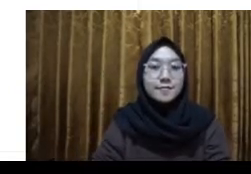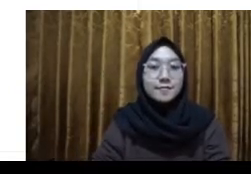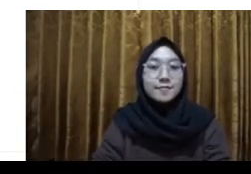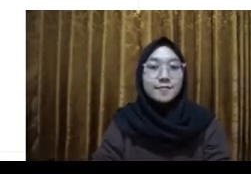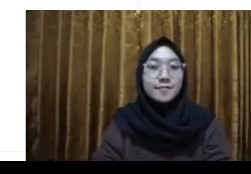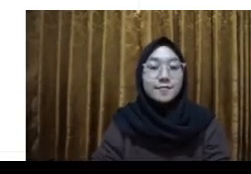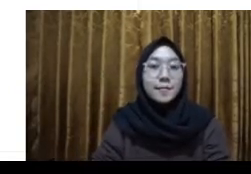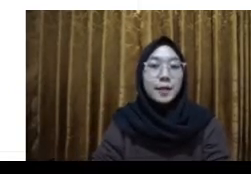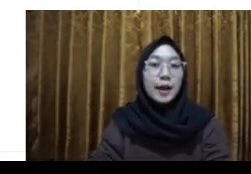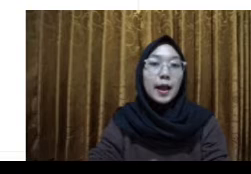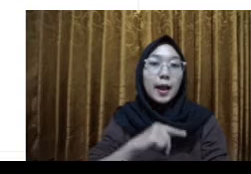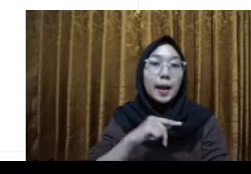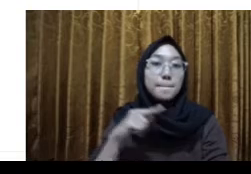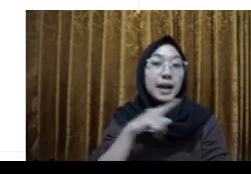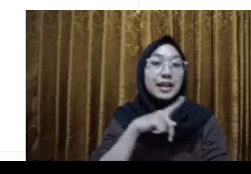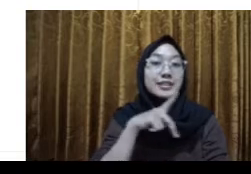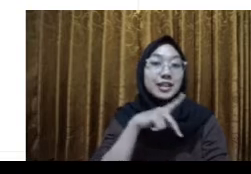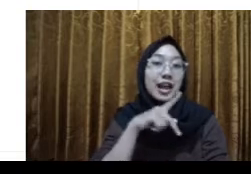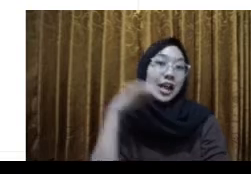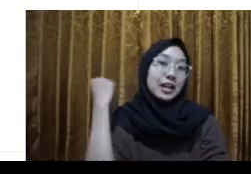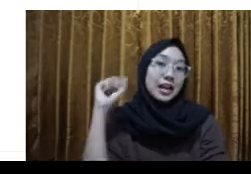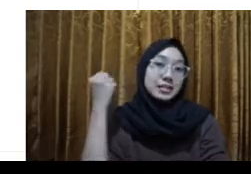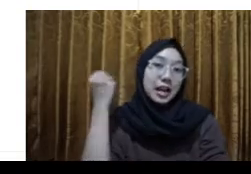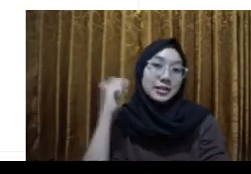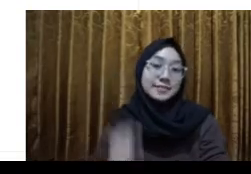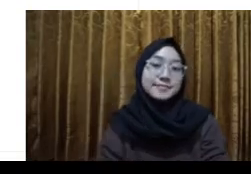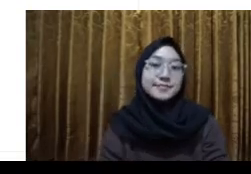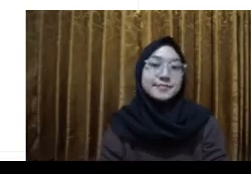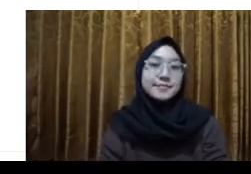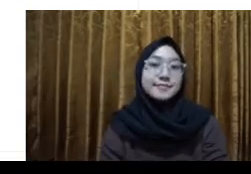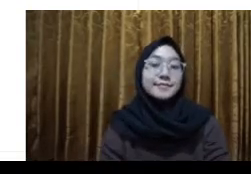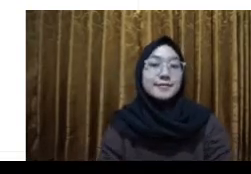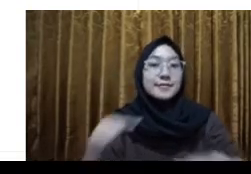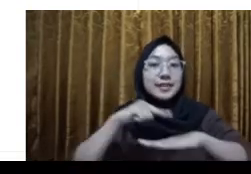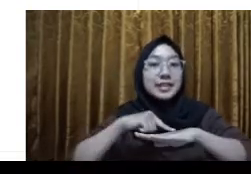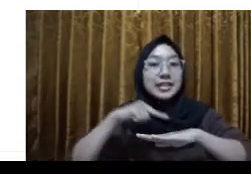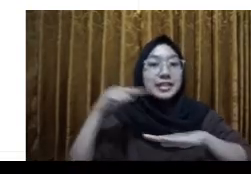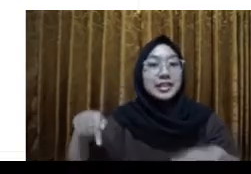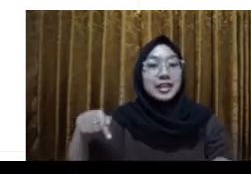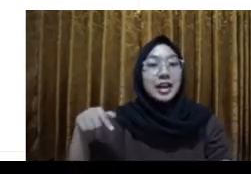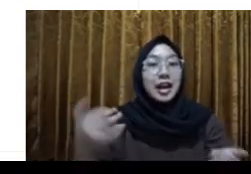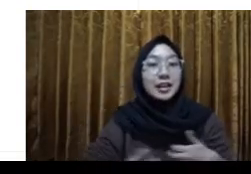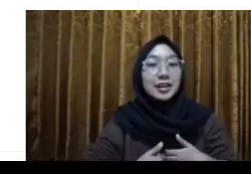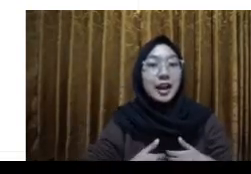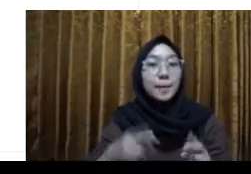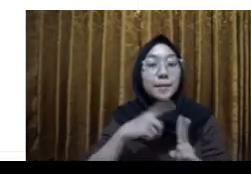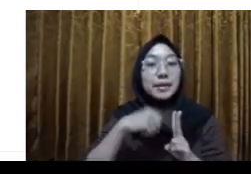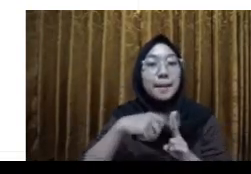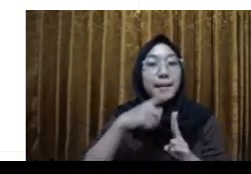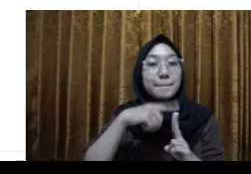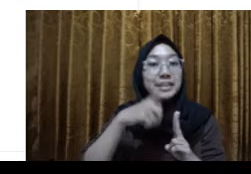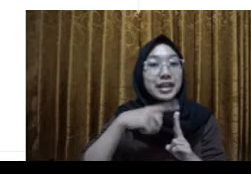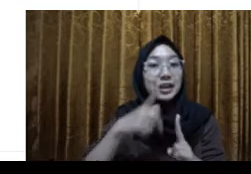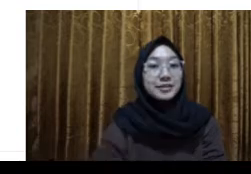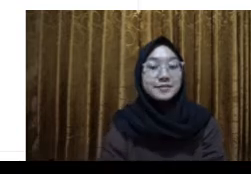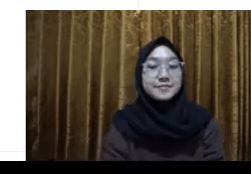Adobe Acrobat. Open O. cari sampai Abby Find Reader. Print P. Edit with Night. Share with Scott. Scan with Microsoft. ABBYY